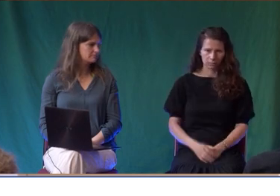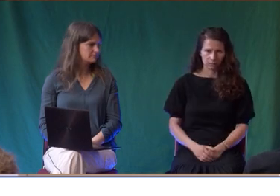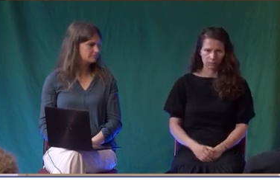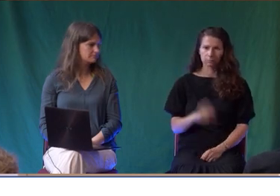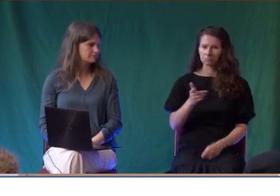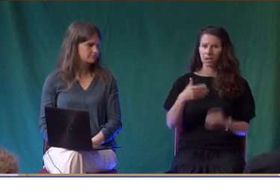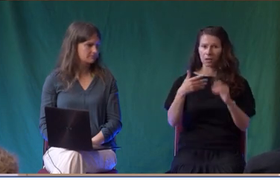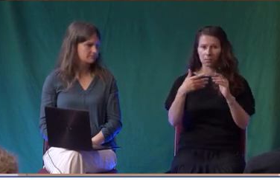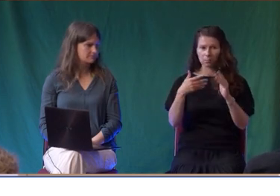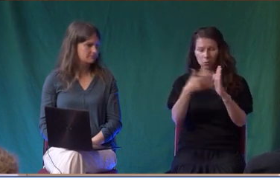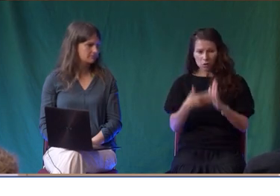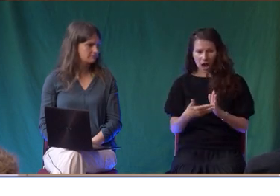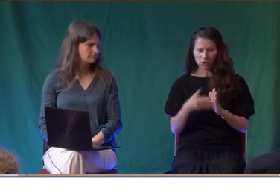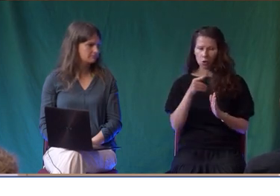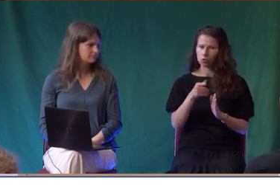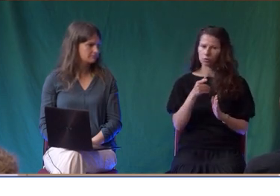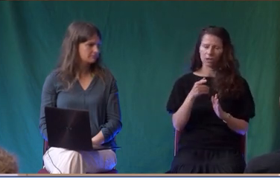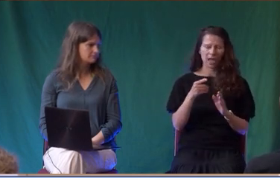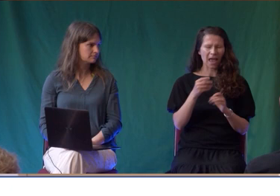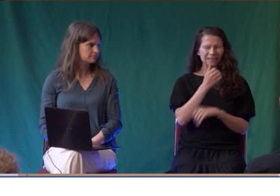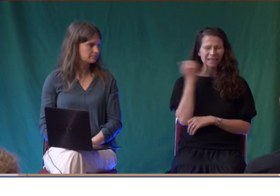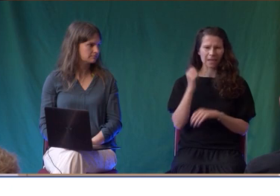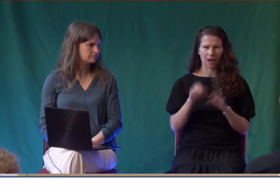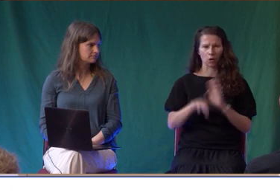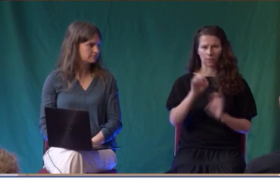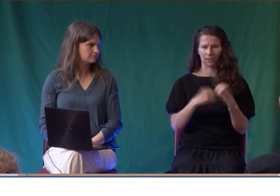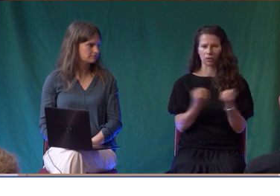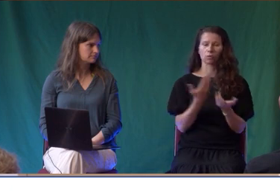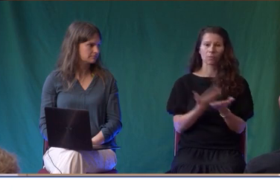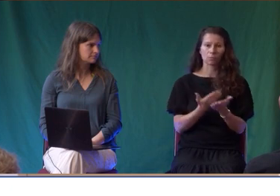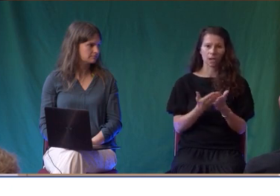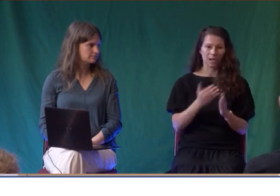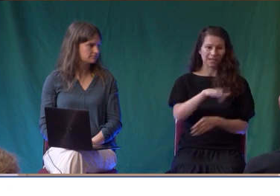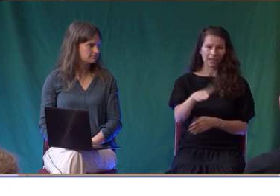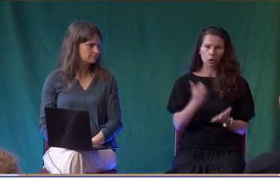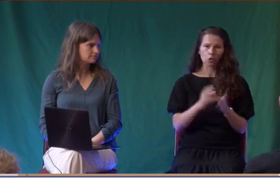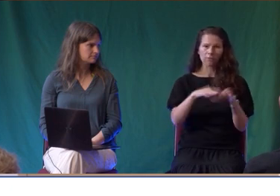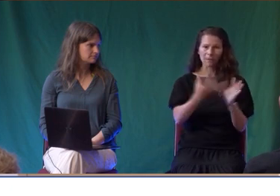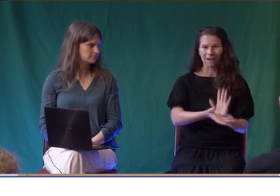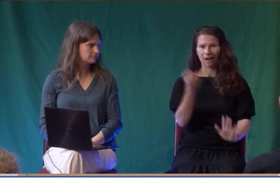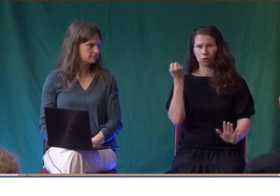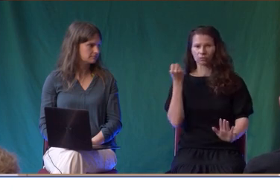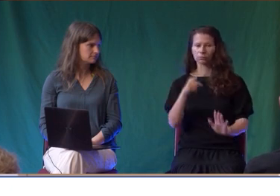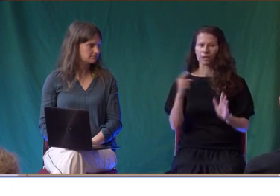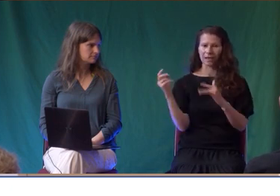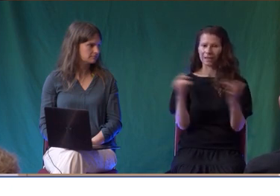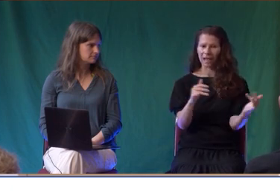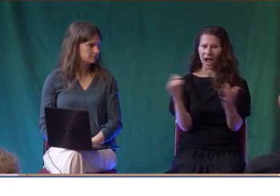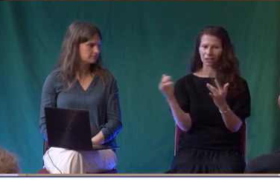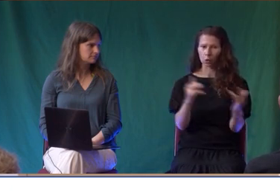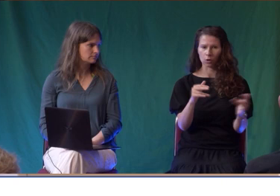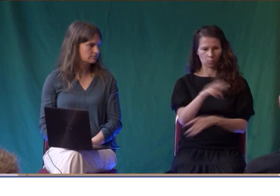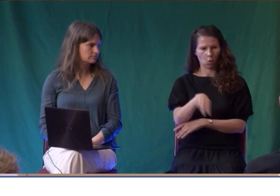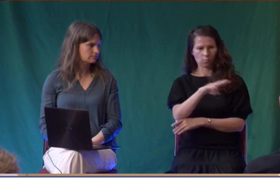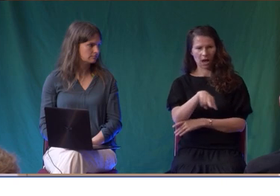finden teilweise in extremem Ausnahmesituationen statt zum Beispiel wenn die Kinder schon aus der Familie genommen wurden und die interaktionsbeobachtung dann